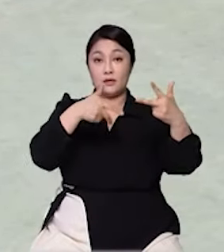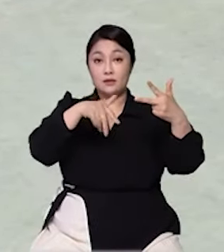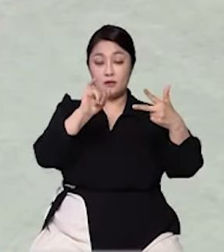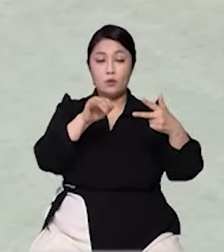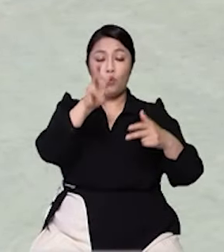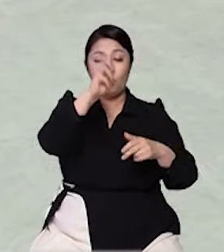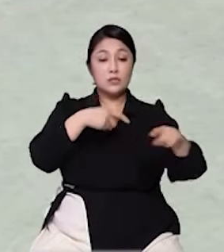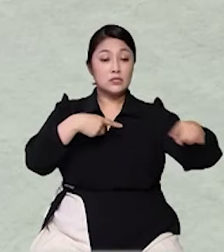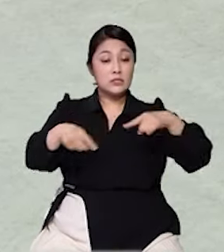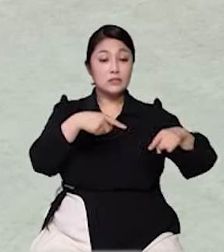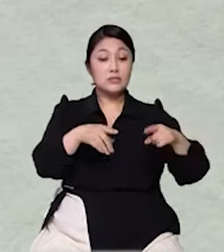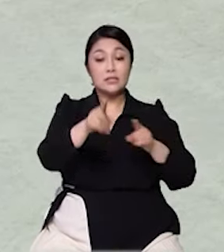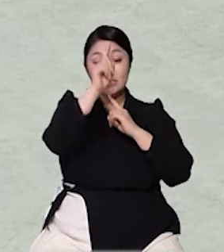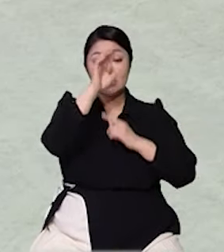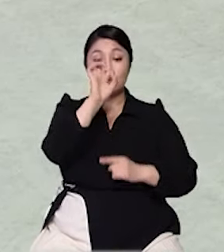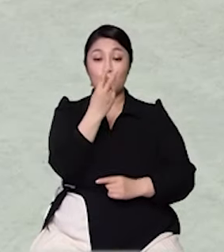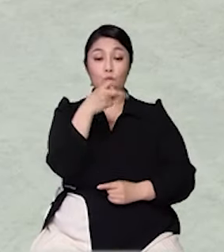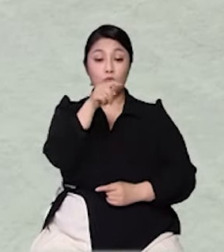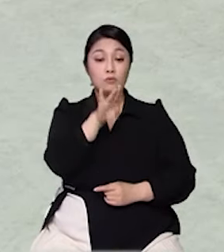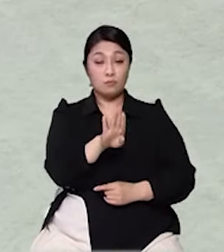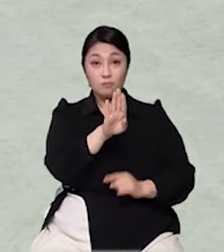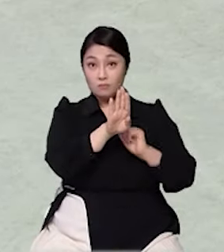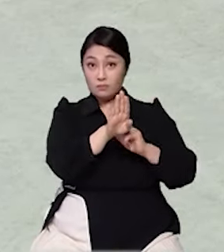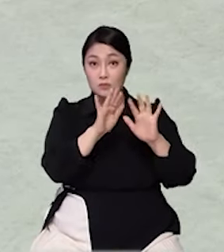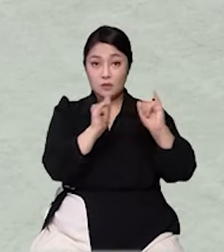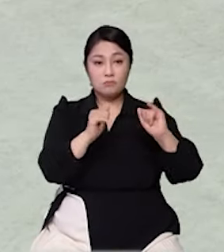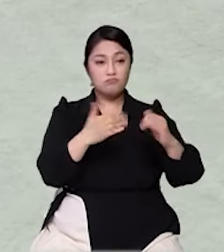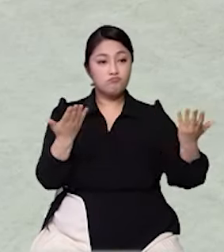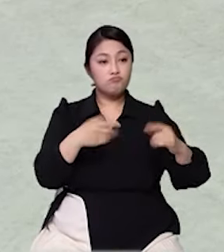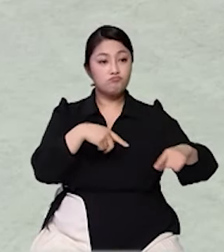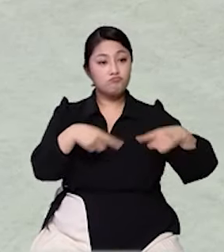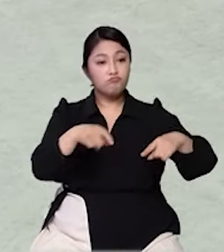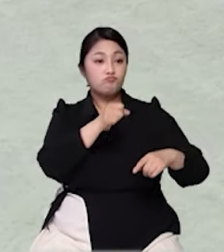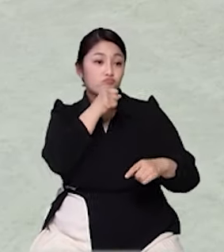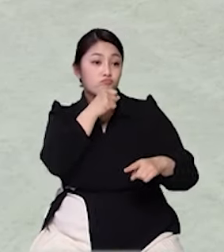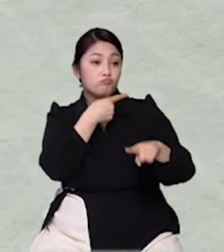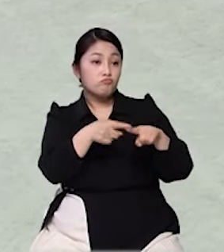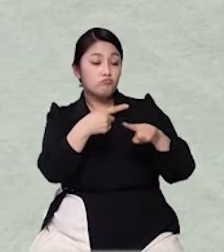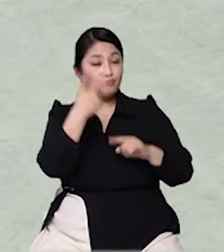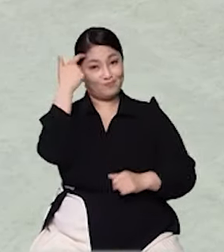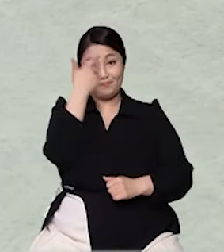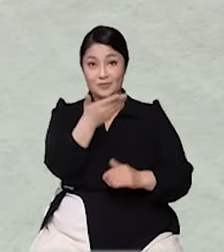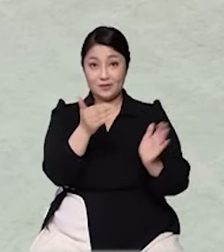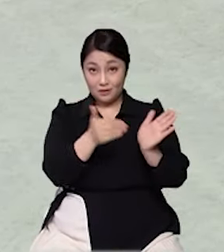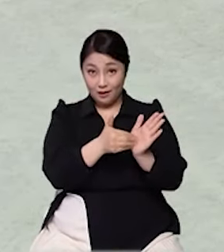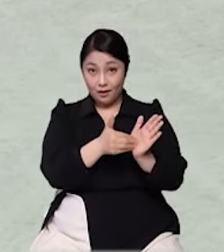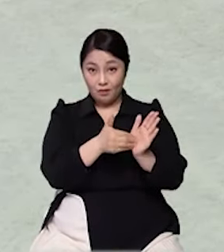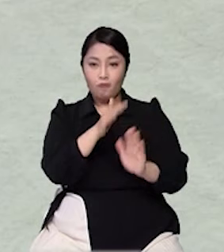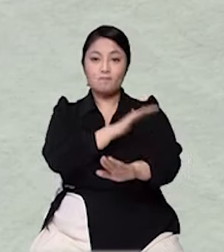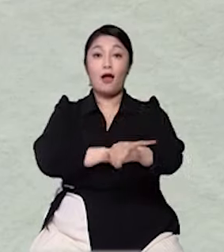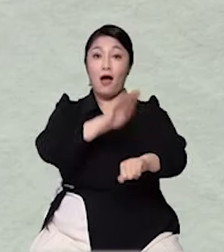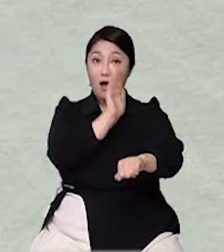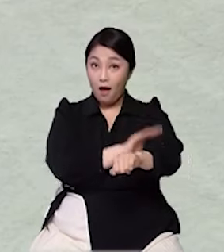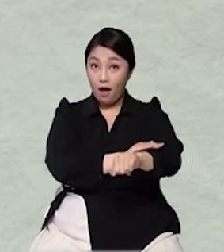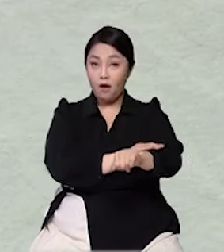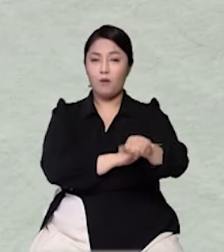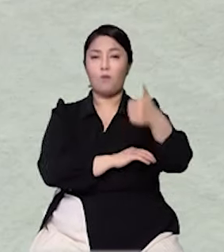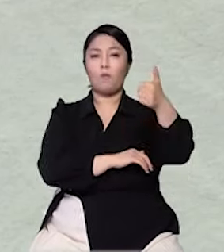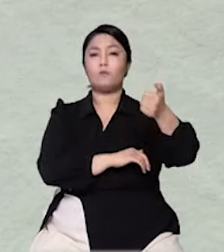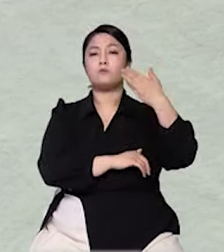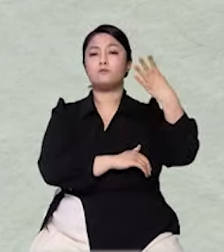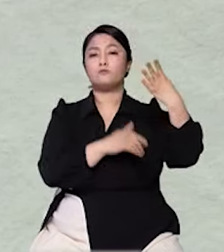광주 시정을 이끈 이용섭 예비후보 에 대한 직무 수행 평가에 대해서도 물었습니다 잘하고 있다 는 답변이